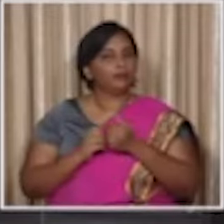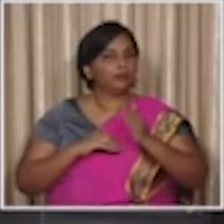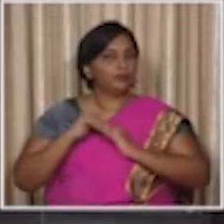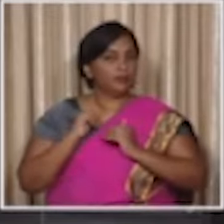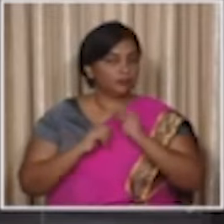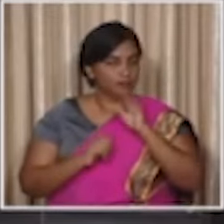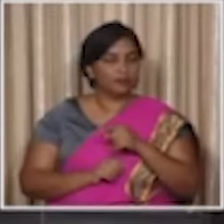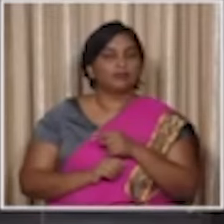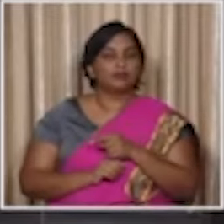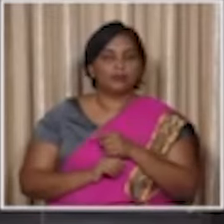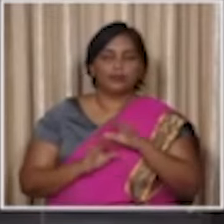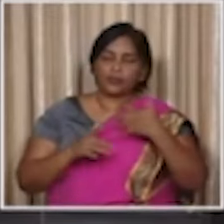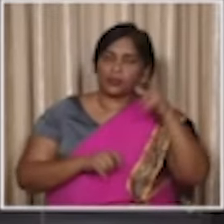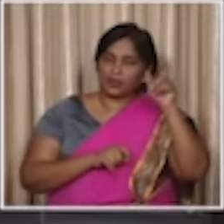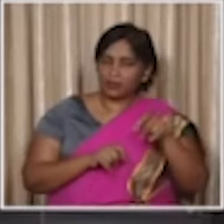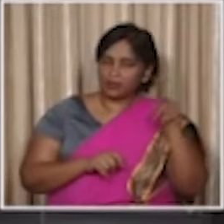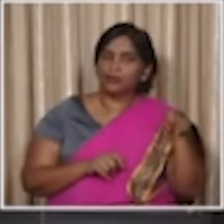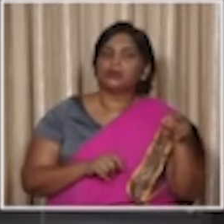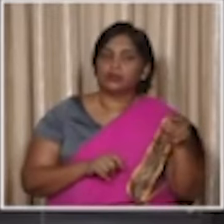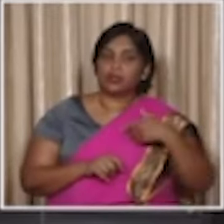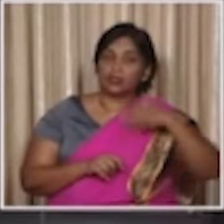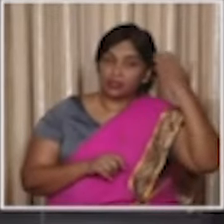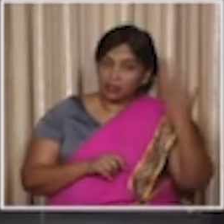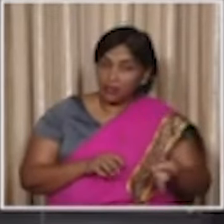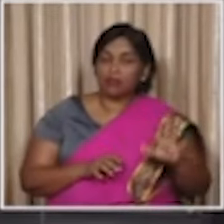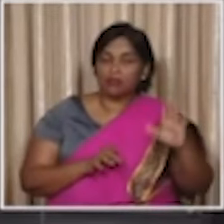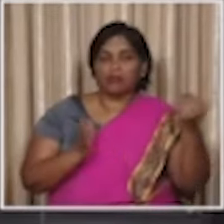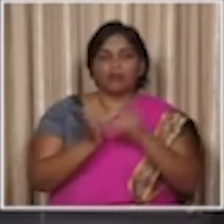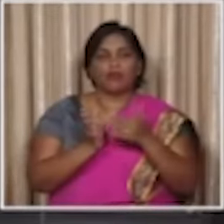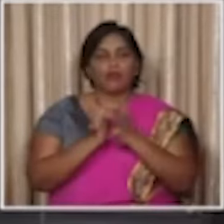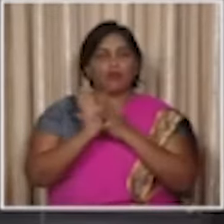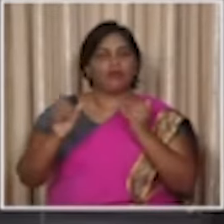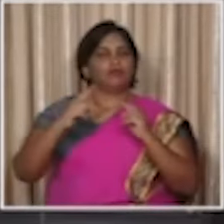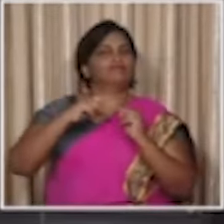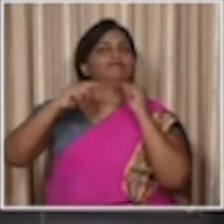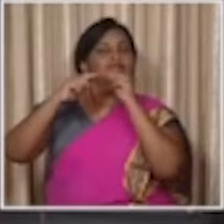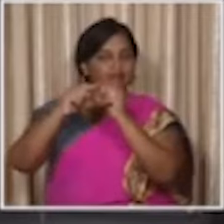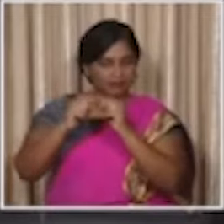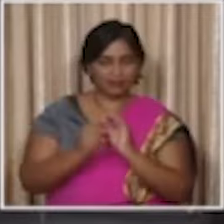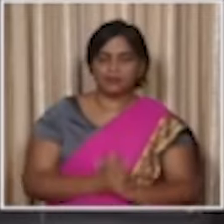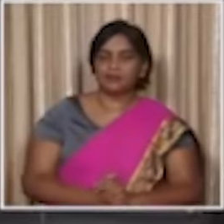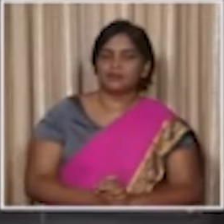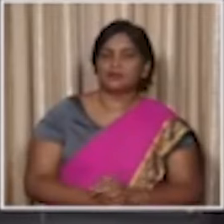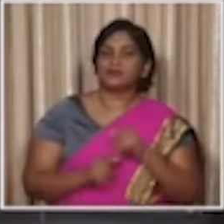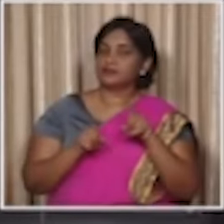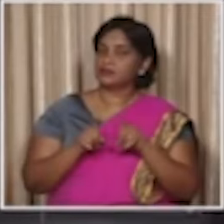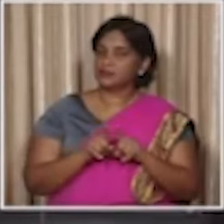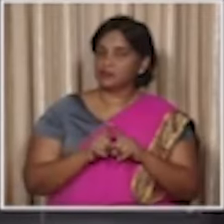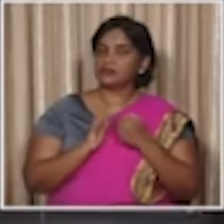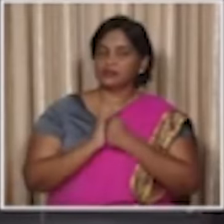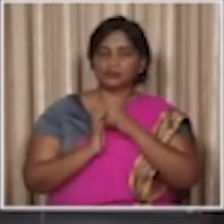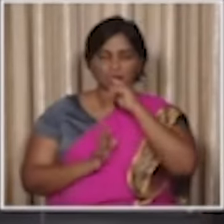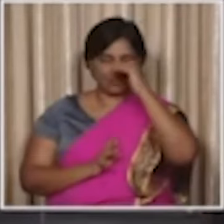ක්‍රියාවලිය තමයි කවුරු හරි කෙනෙක් මරණයටපත් වෙන්න ඕනේ පොරොත්තු ලේකනේ ඊළඟ ඉන්නේ කෙනාට මේ ප්‍රතිලාභය ලබන්න. ඒ අනුව කරු